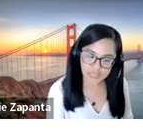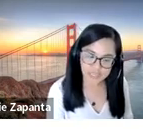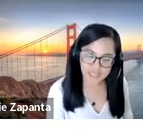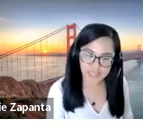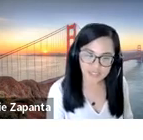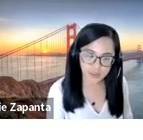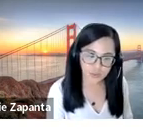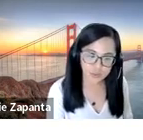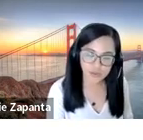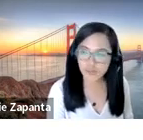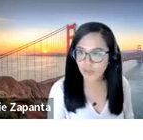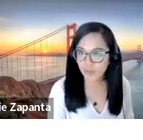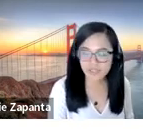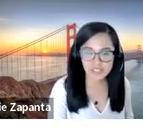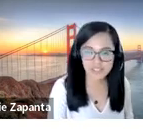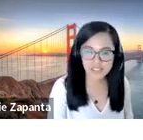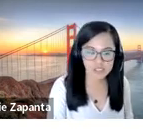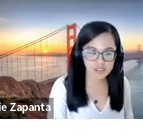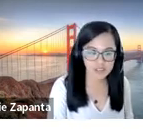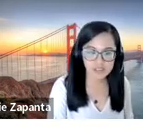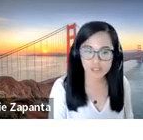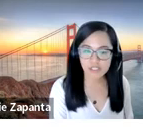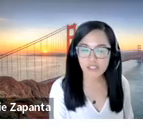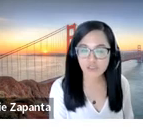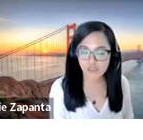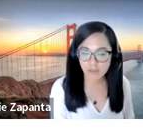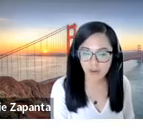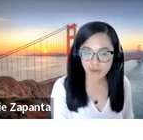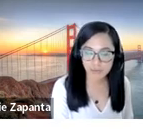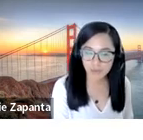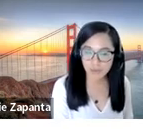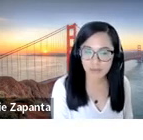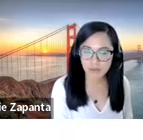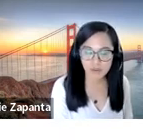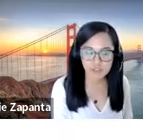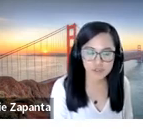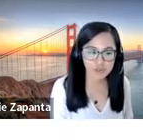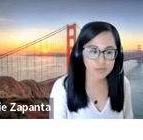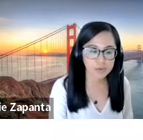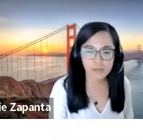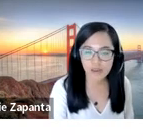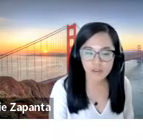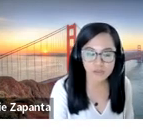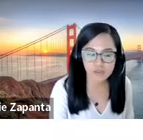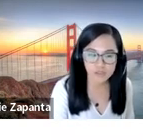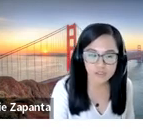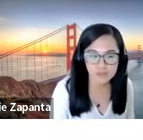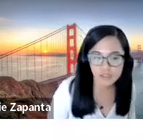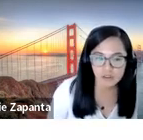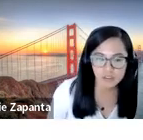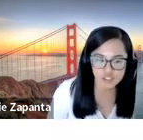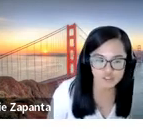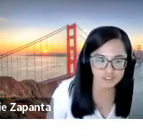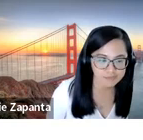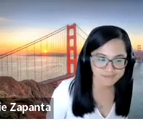to go ahead and hand it over to Tasneem saw to speak about her program the college to career program at Los Rios